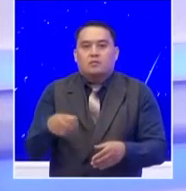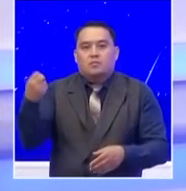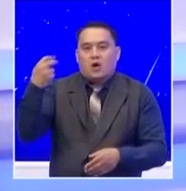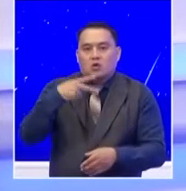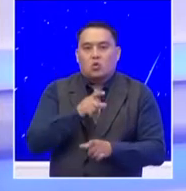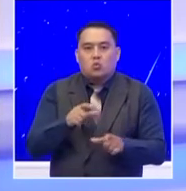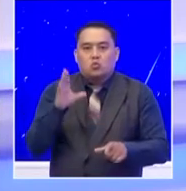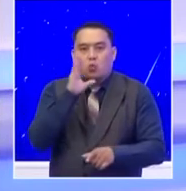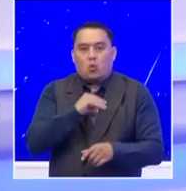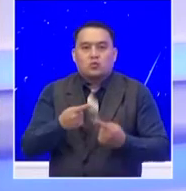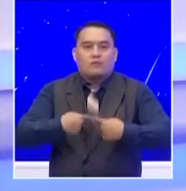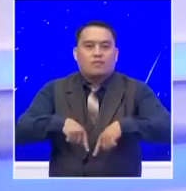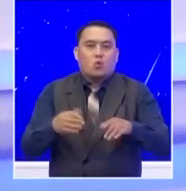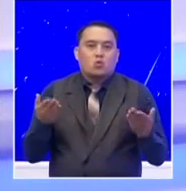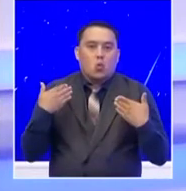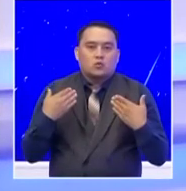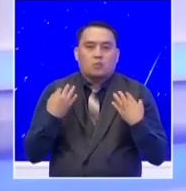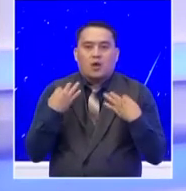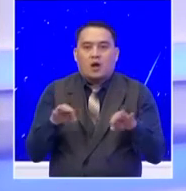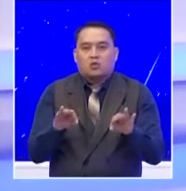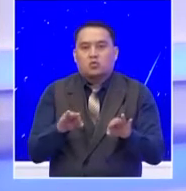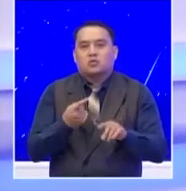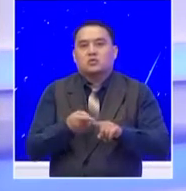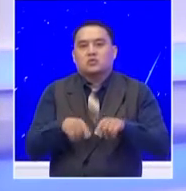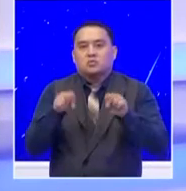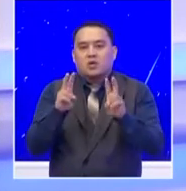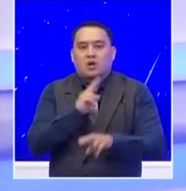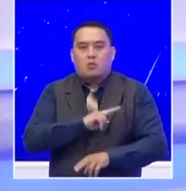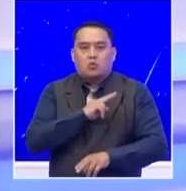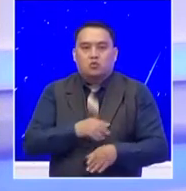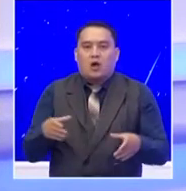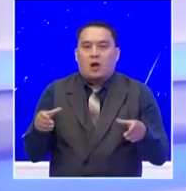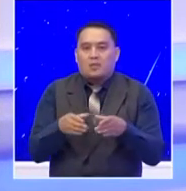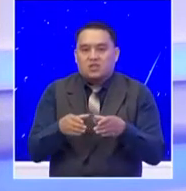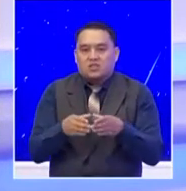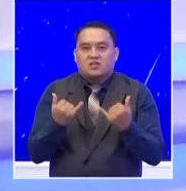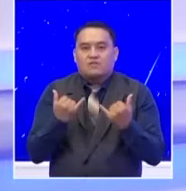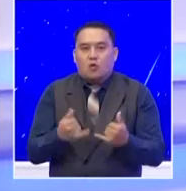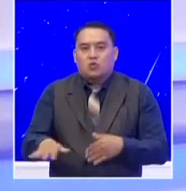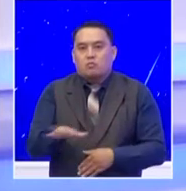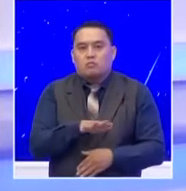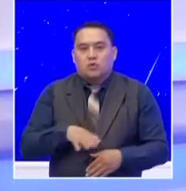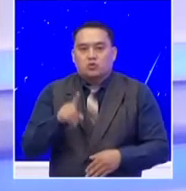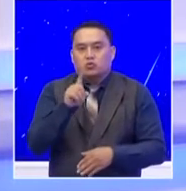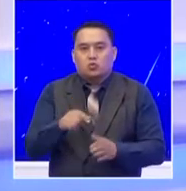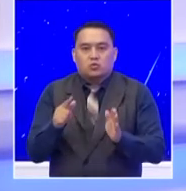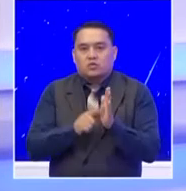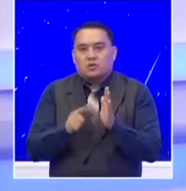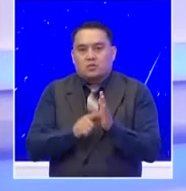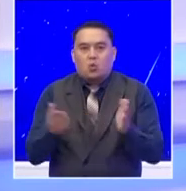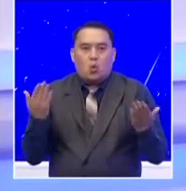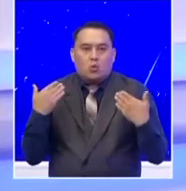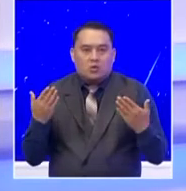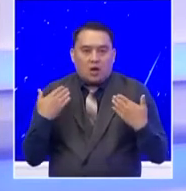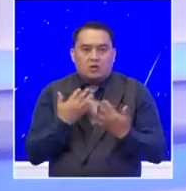солнцем люди смогут на базах отдыха, которые получили одобрение специальной рабочей комиссии. Всего на побережье расположены около 170